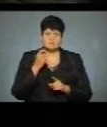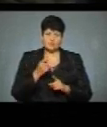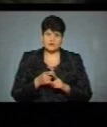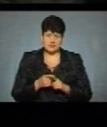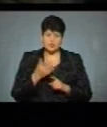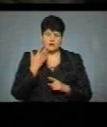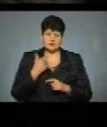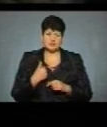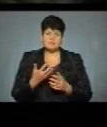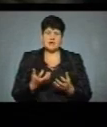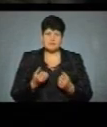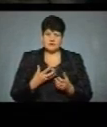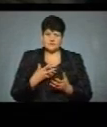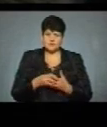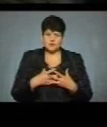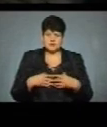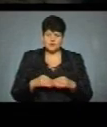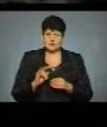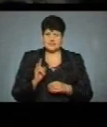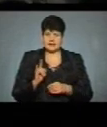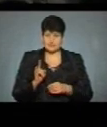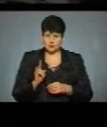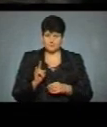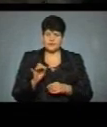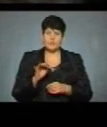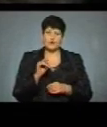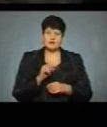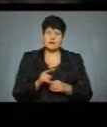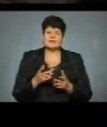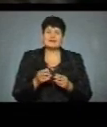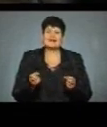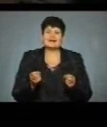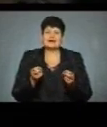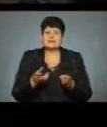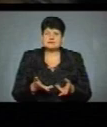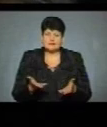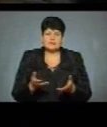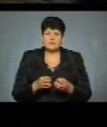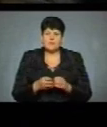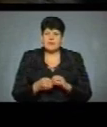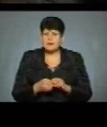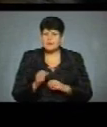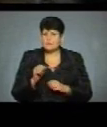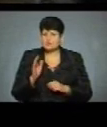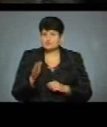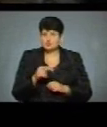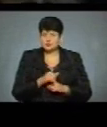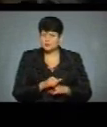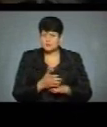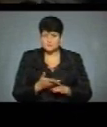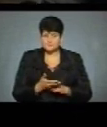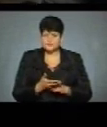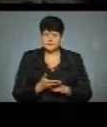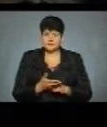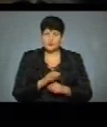коли вони приймають у свою сім'ю дитину, про те, що які ризики, які проблеми можуть в них зустрітися